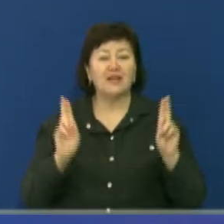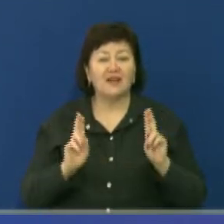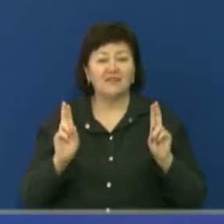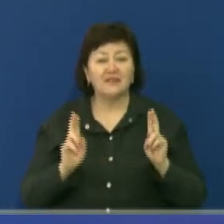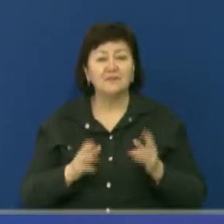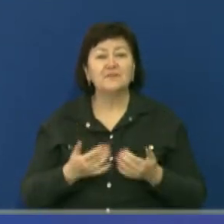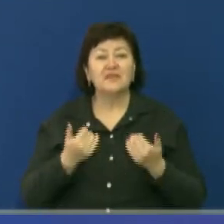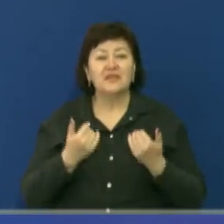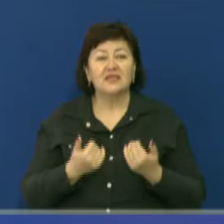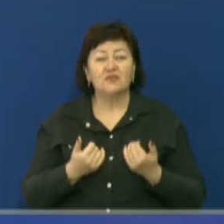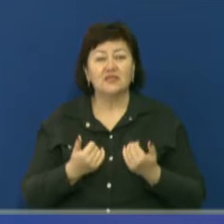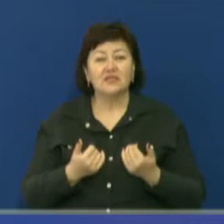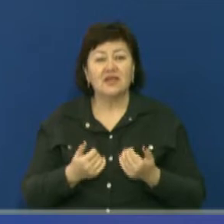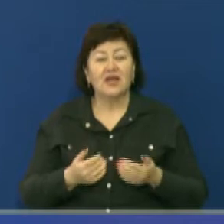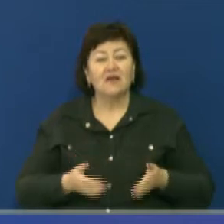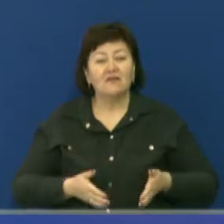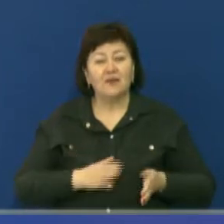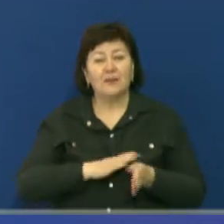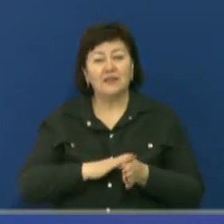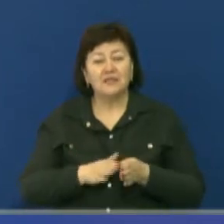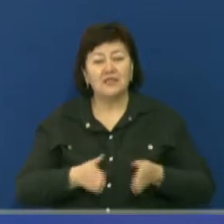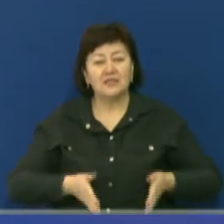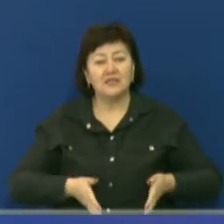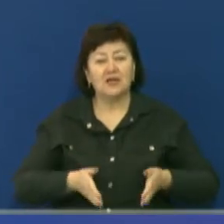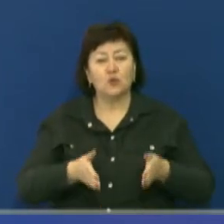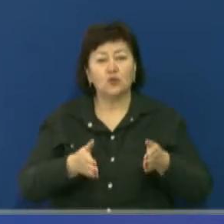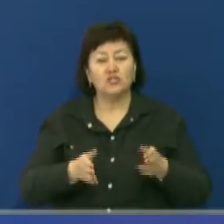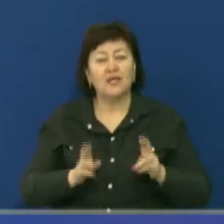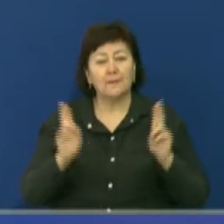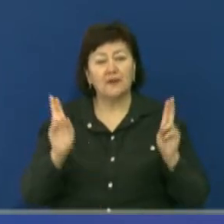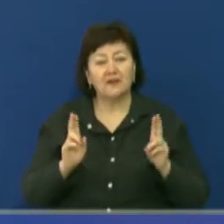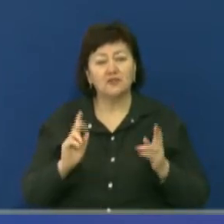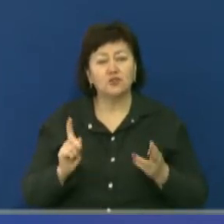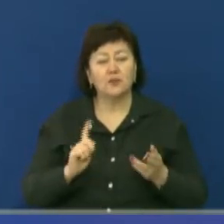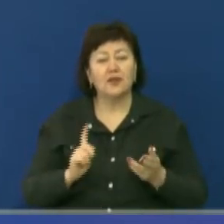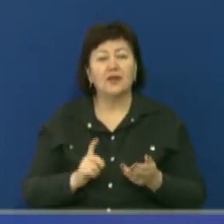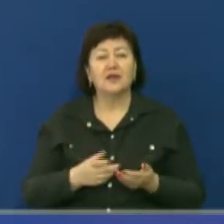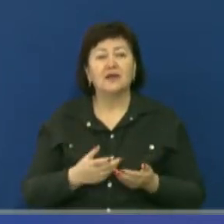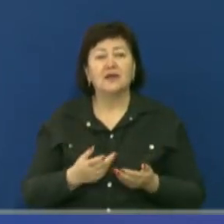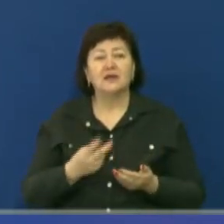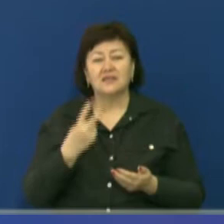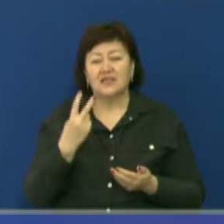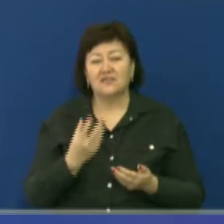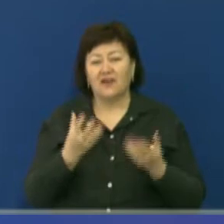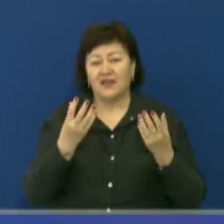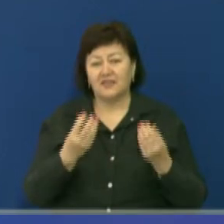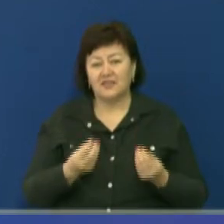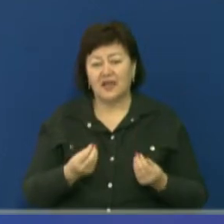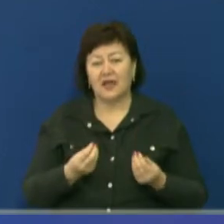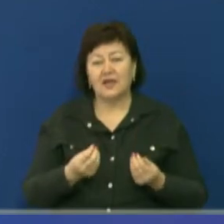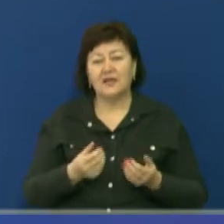өтіп жатқан шара жол ережелерінің сақталуы мен жол көлік оқиғаларының алдын алуға бағытталған. Алғашқы 2 күннің қорытындысы